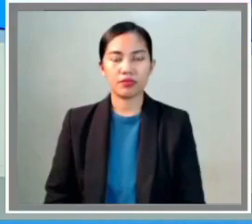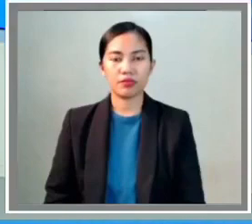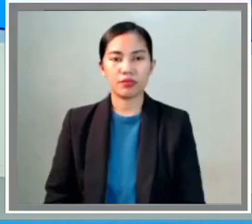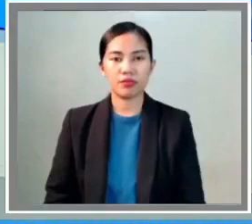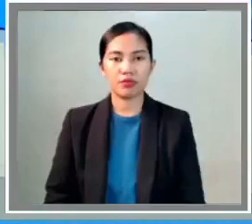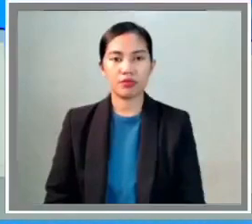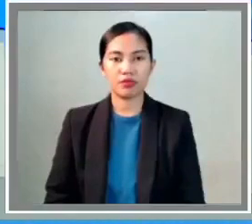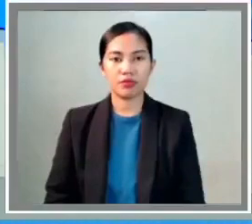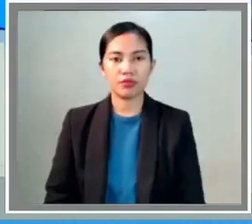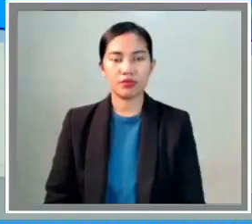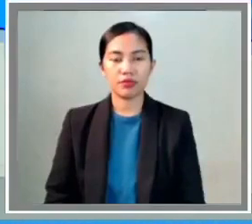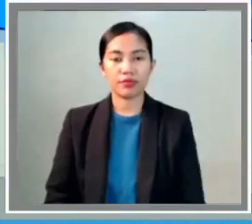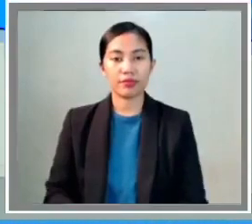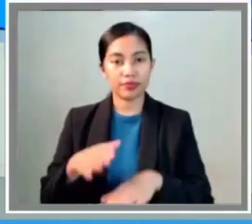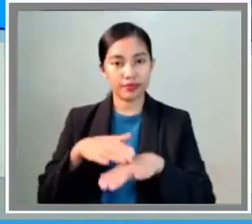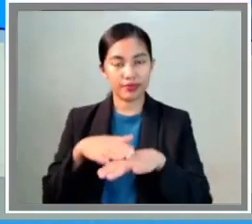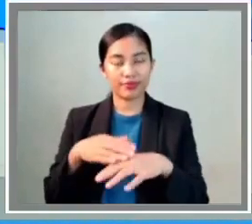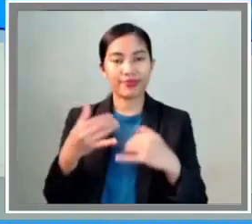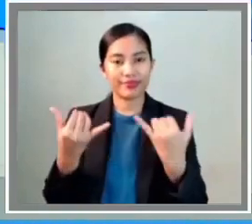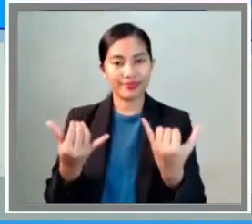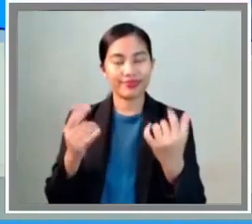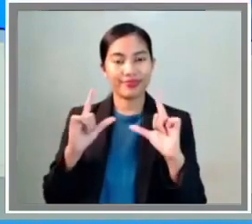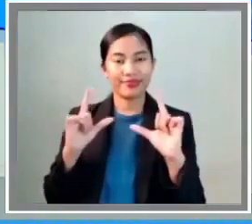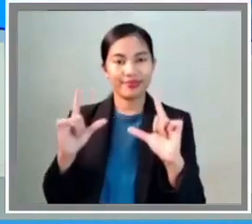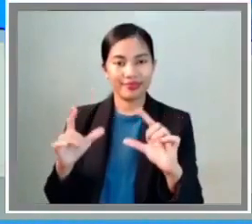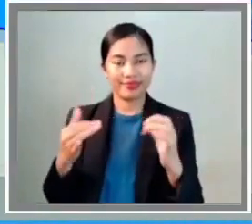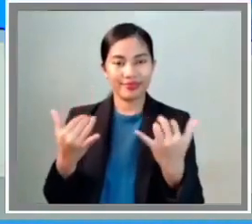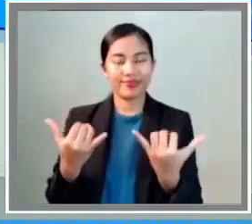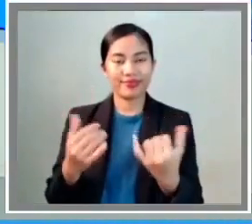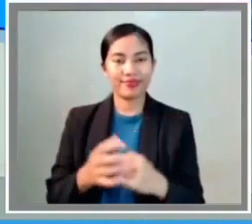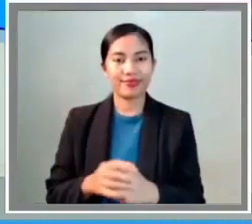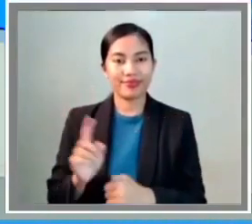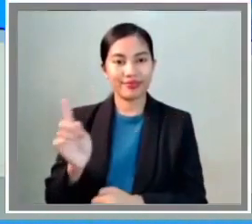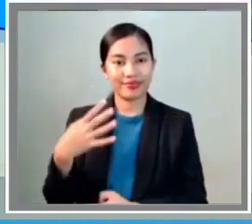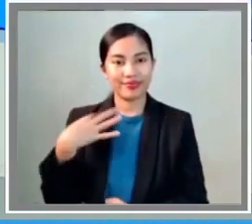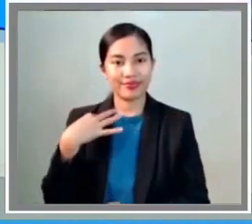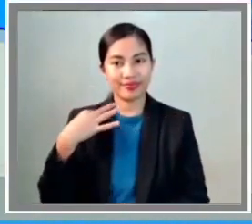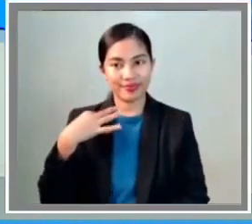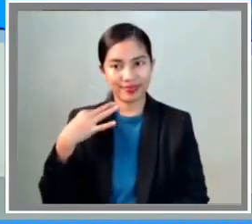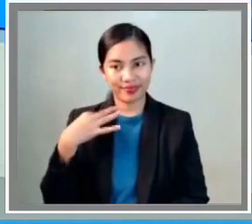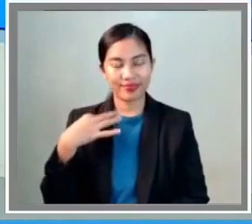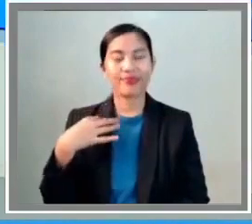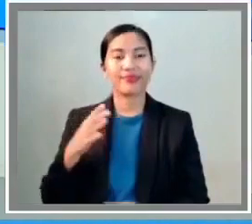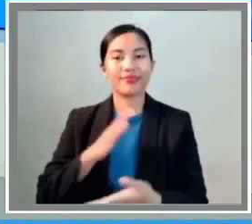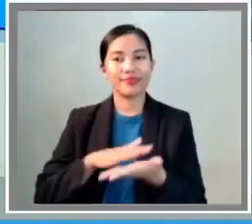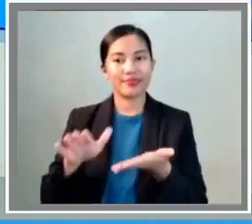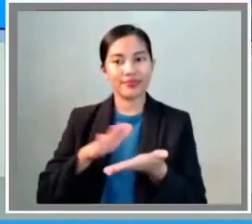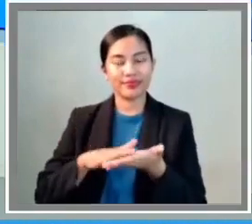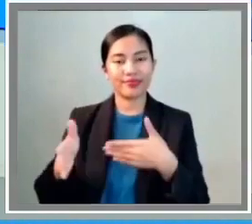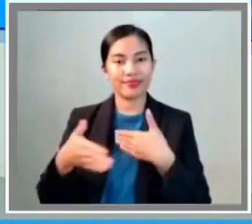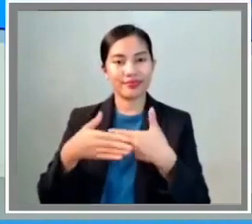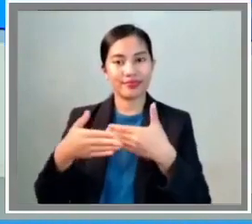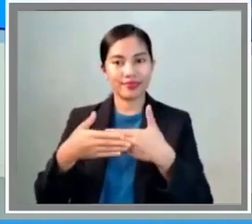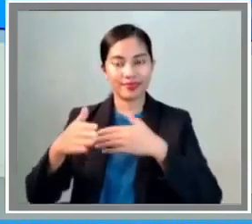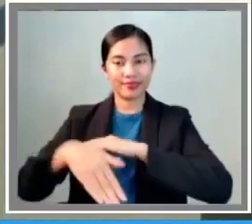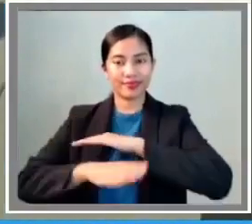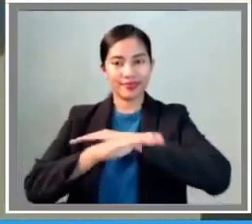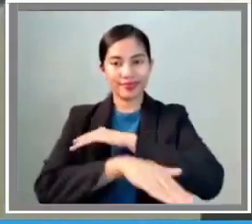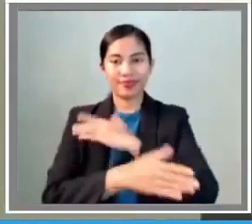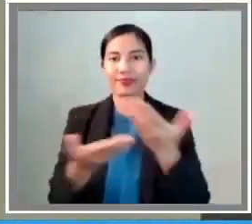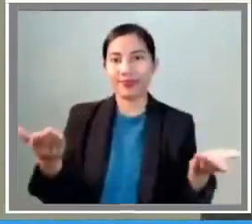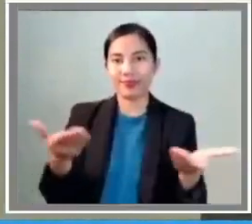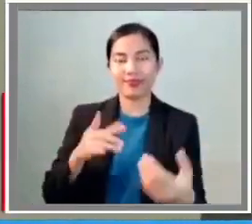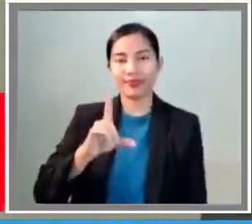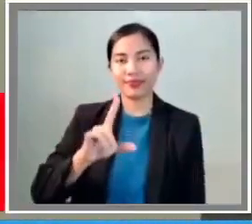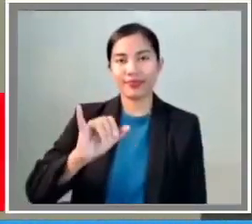Ito na po ang mga bida natin ngayong araw, ang mga volunteer na naglinis sa tabing dagat ng Lingayen, Pangasinan. Kanya-kanya po